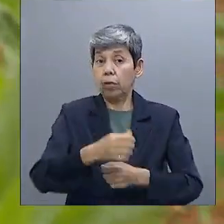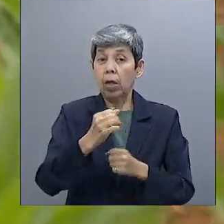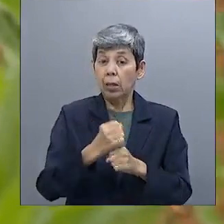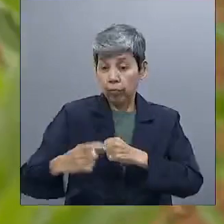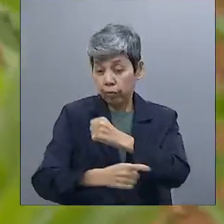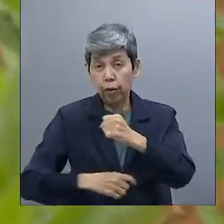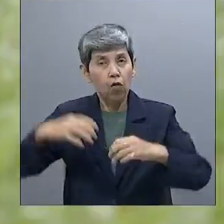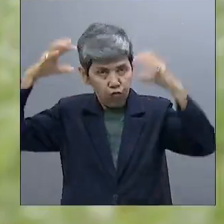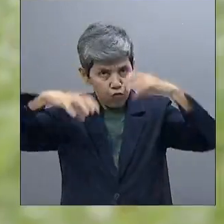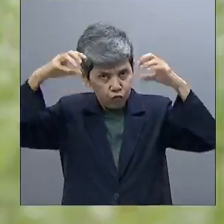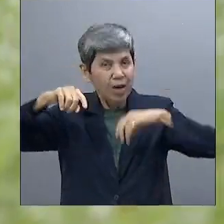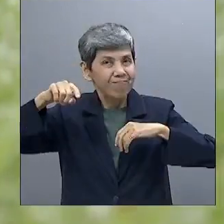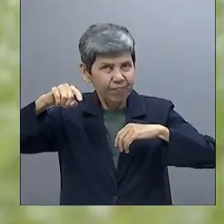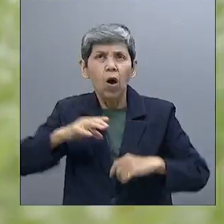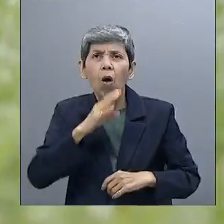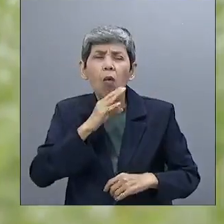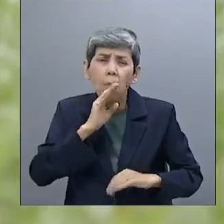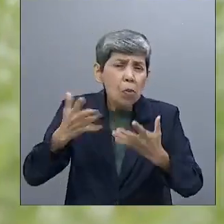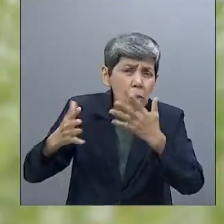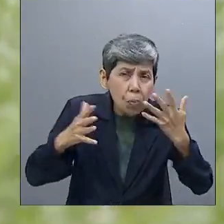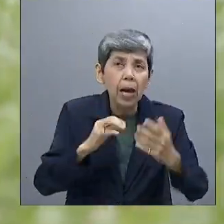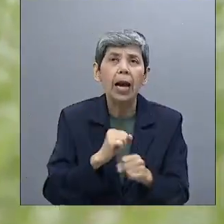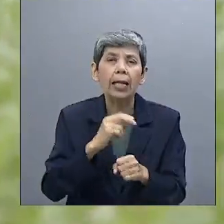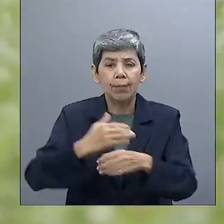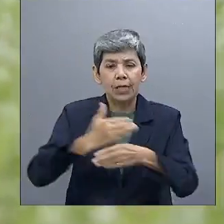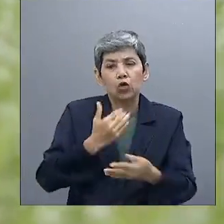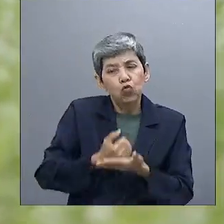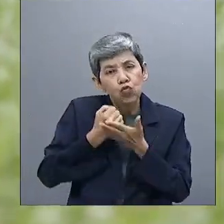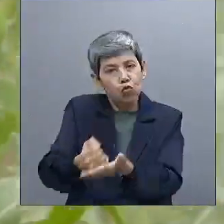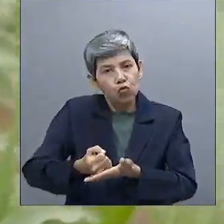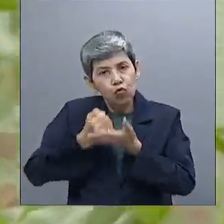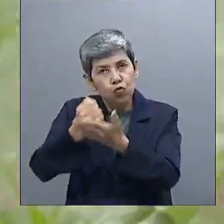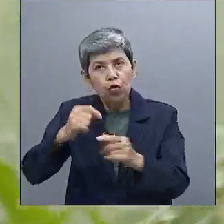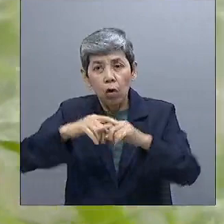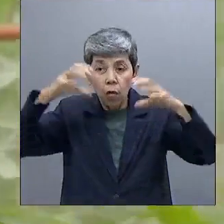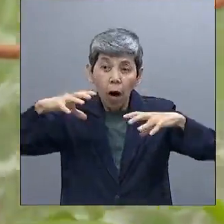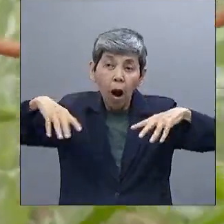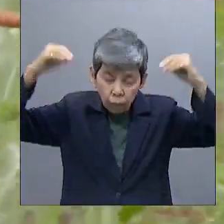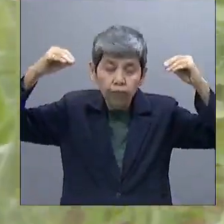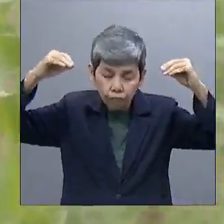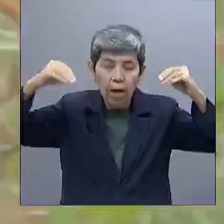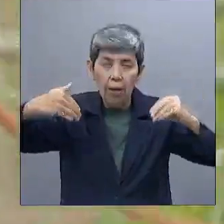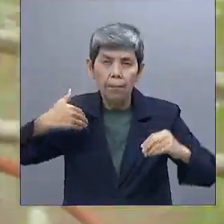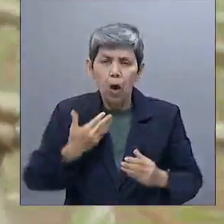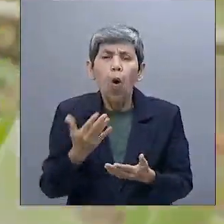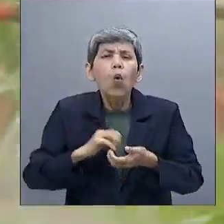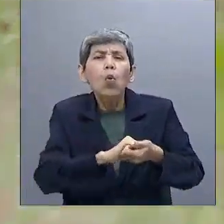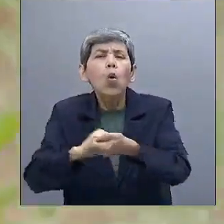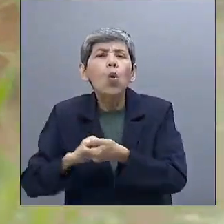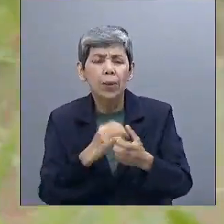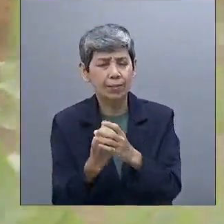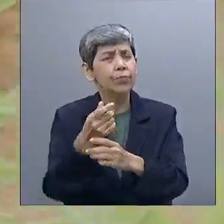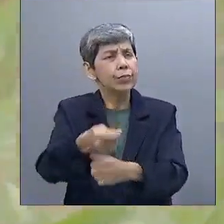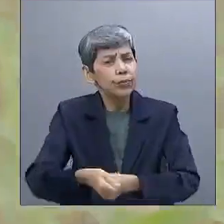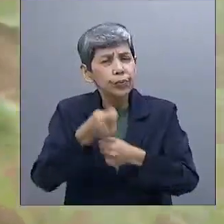ใช้น้ำฝนเป็นหลักนะคะอาคารแคลนก็จะใช้น้ำในเขื่อนไปช่วยในช่วงฝนทิ้งช่วงก็จำเป็นจะต้องขอความร่วมมือเกษตรกร